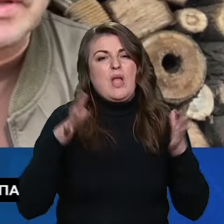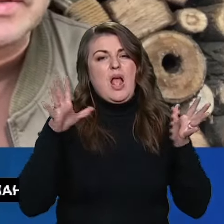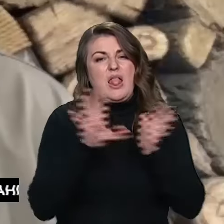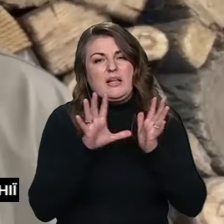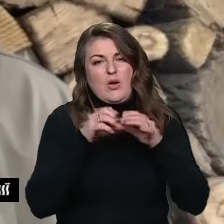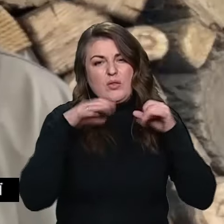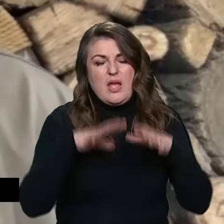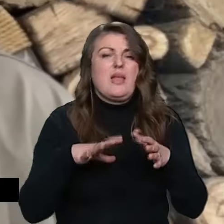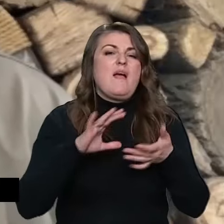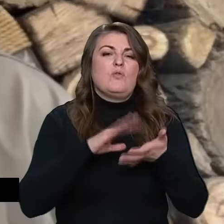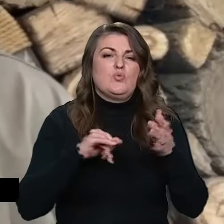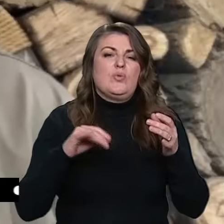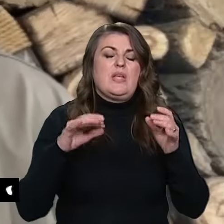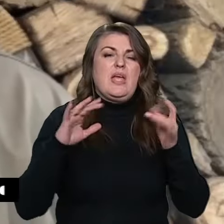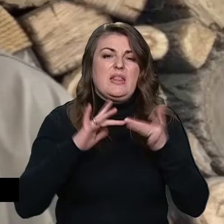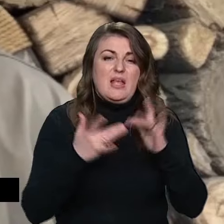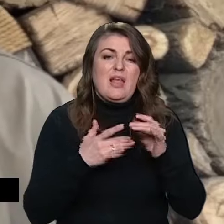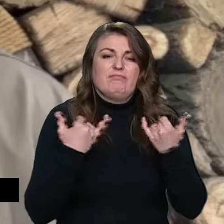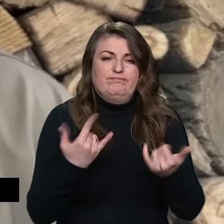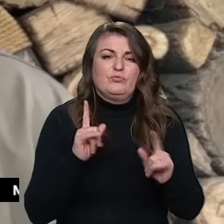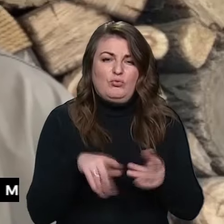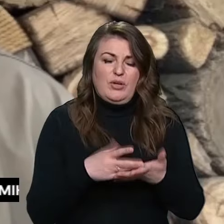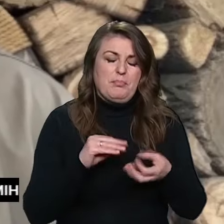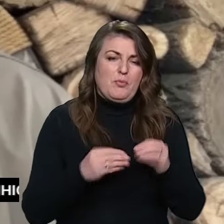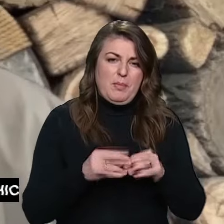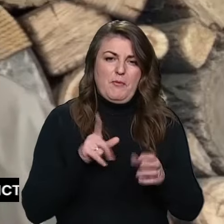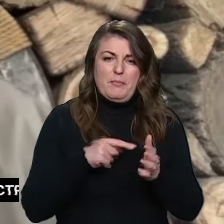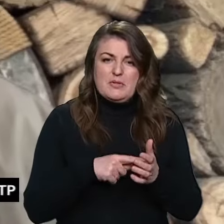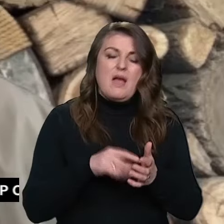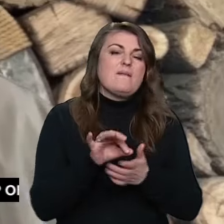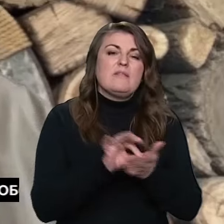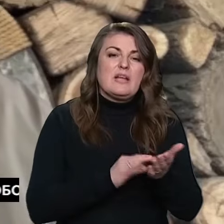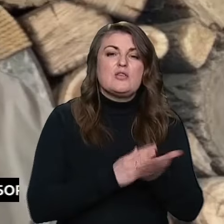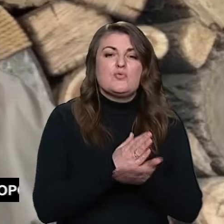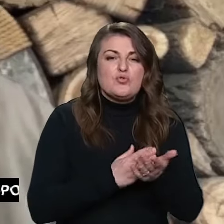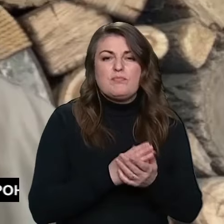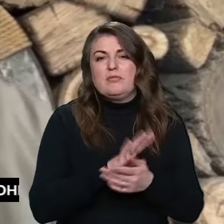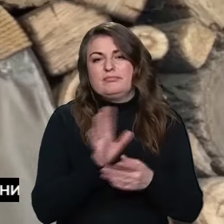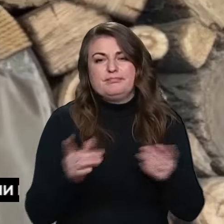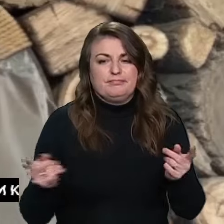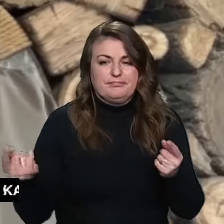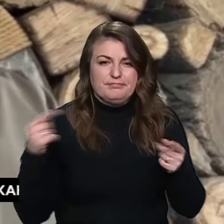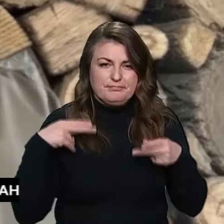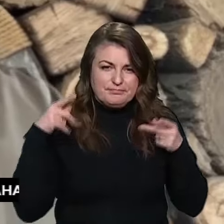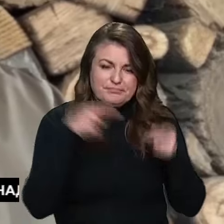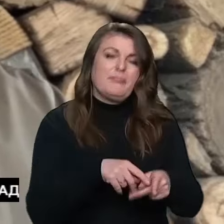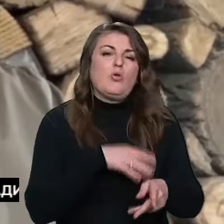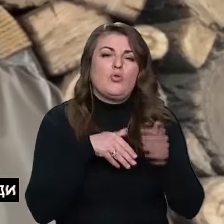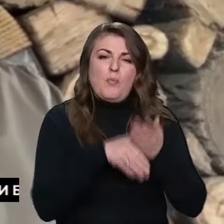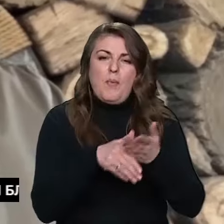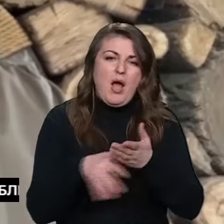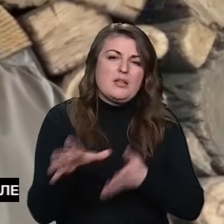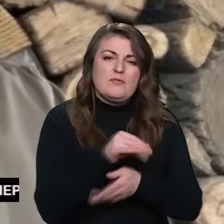відсутній інтернет. Наразі ще є певні проблеми по місту всім. Але відразу служби кинулися допомагати